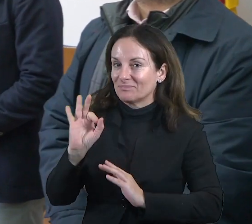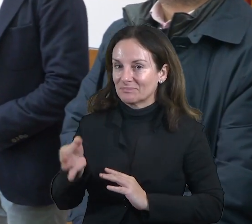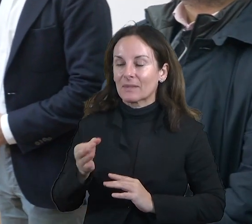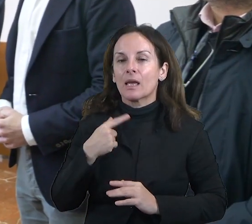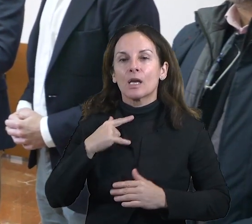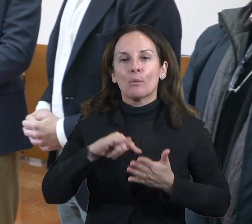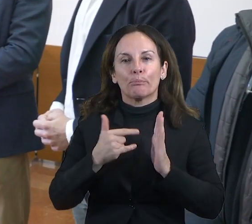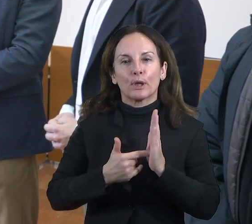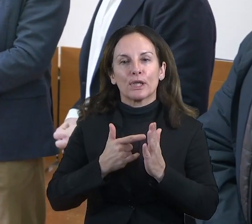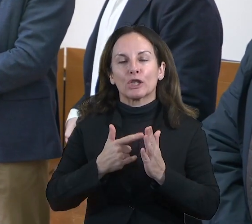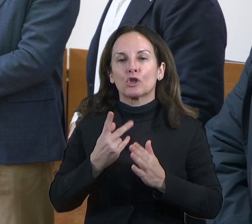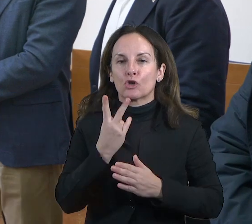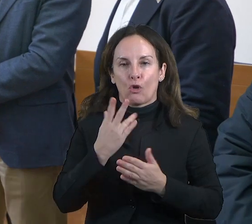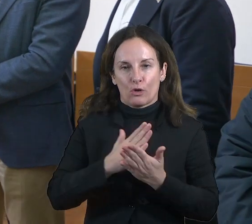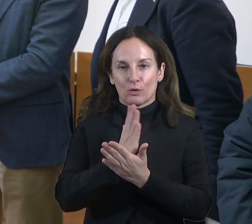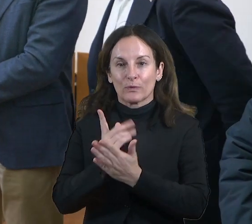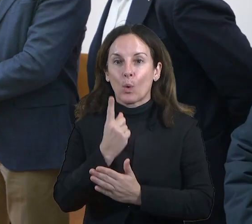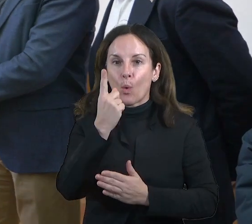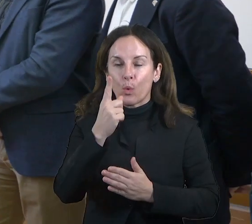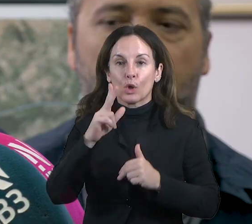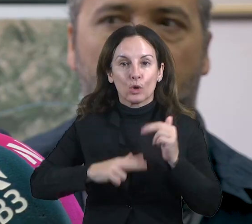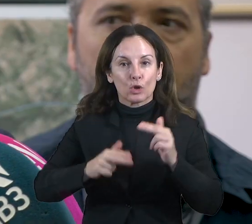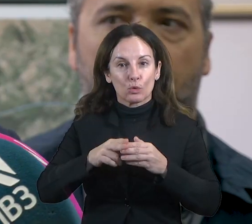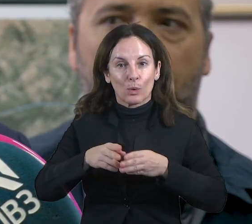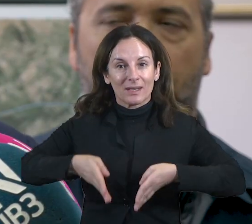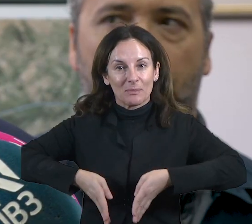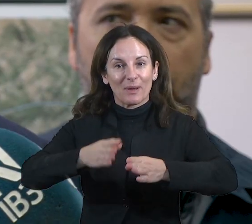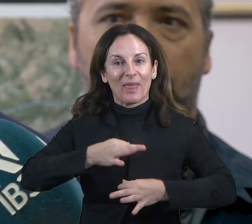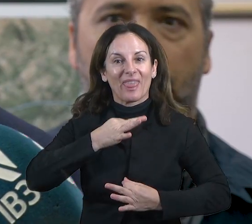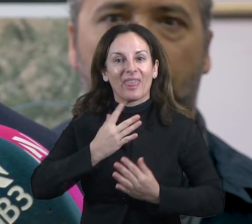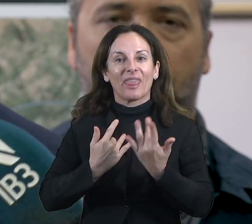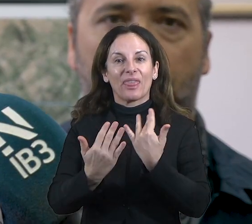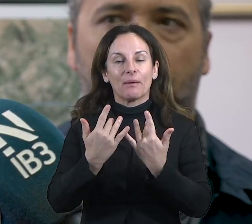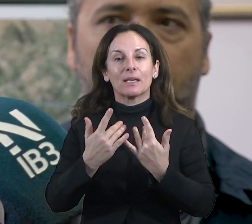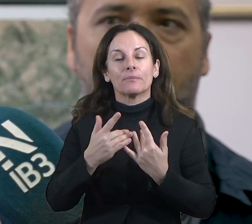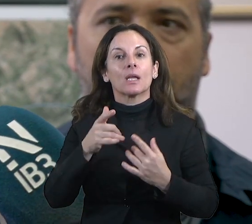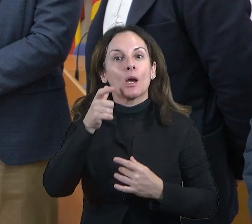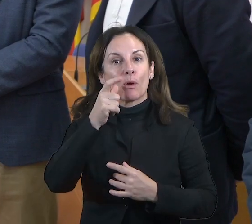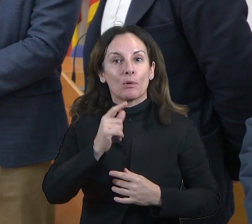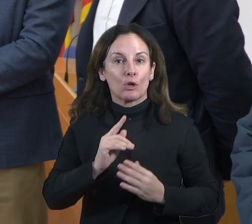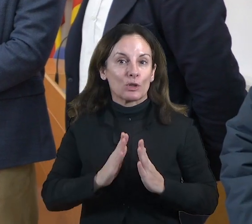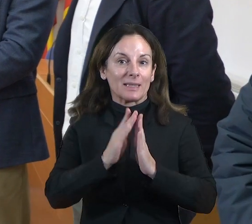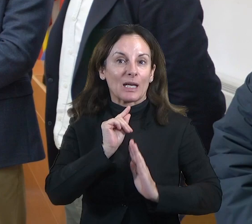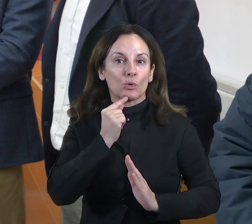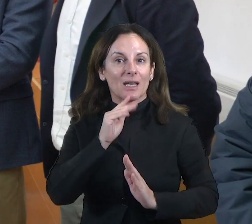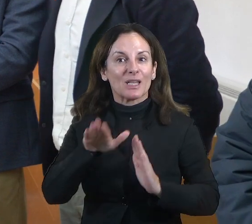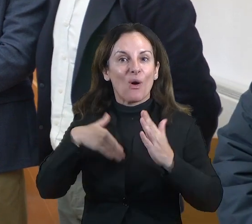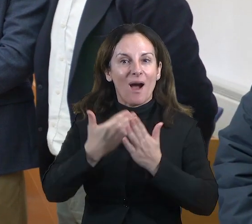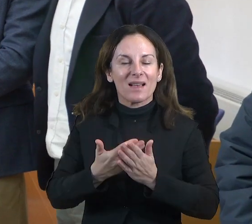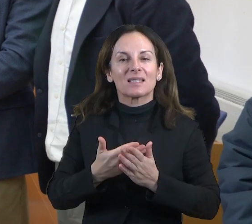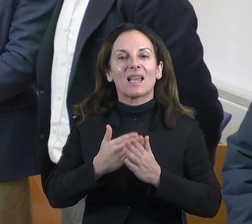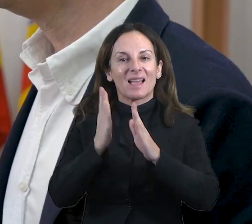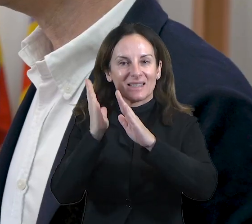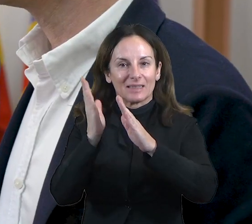divideixen primer de tot amb un, que és un eix cívic que unirà Sant Eugeni en la zona de Santa Maria, i un altre